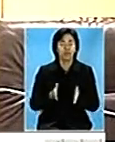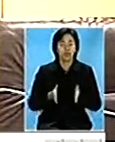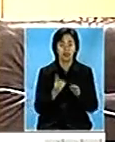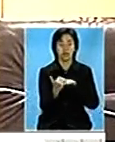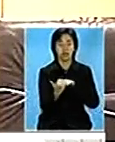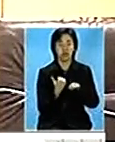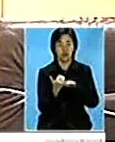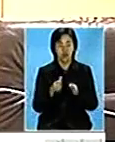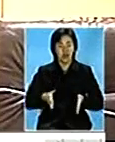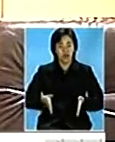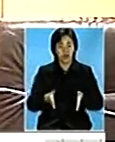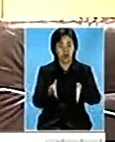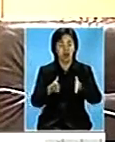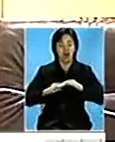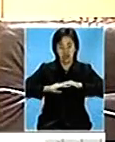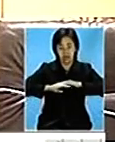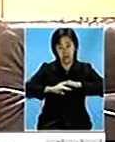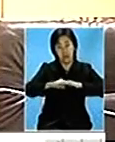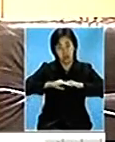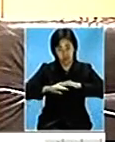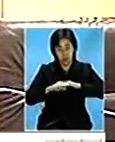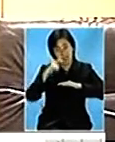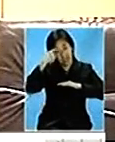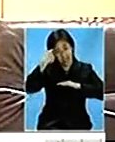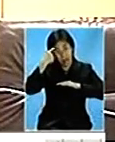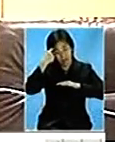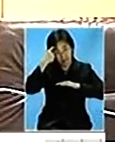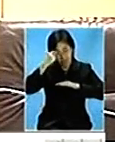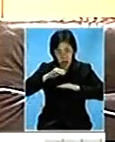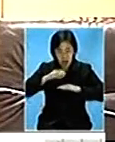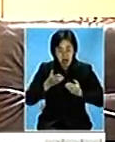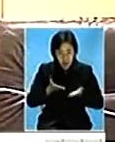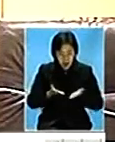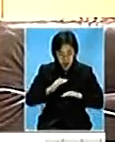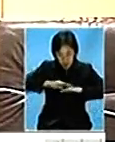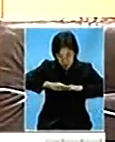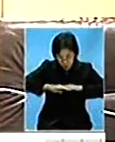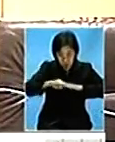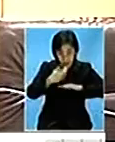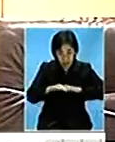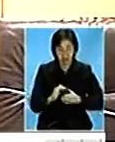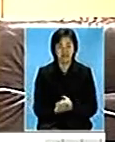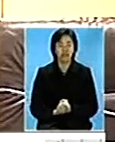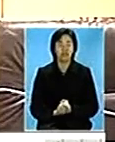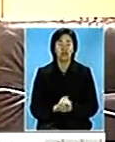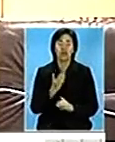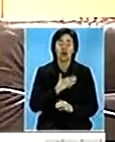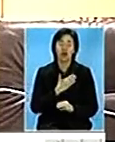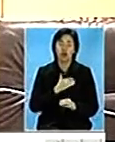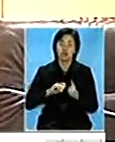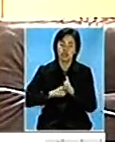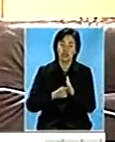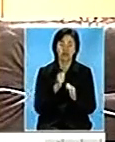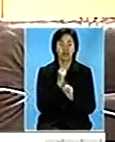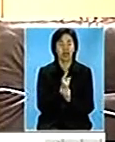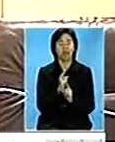สำหรับถนนที่เป็นผิวจราจรลาดยางแล้วกระทรวงคมนาคมได้ ดำเนินการซ่อมบำรุงตามหลัก